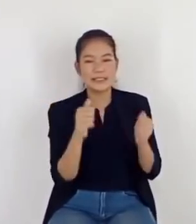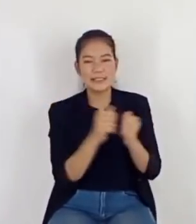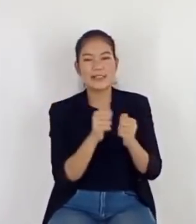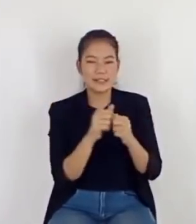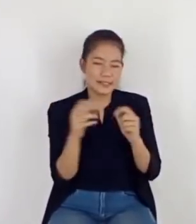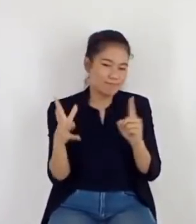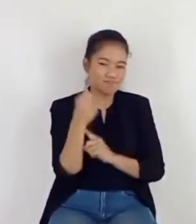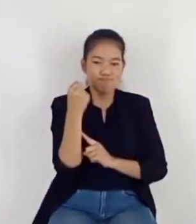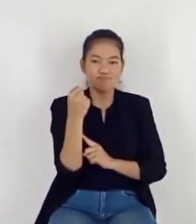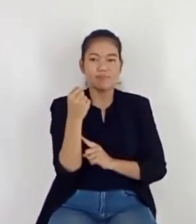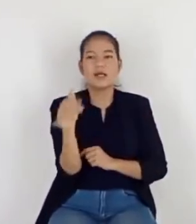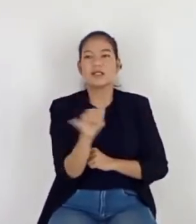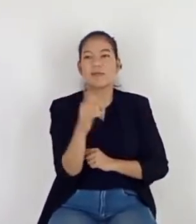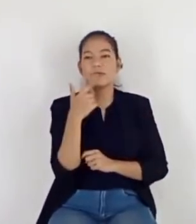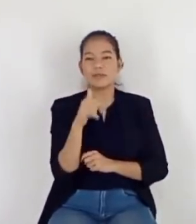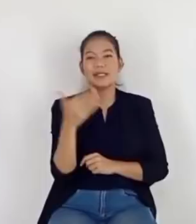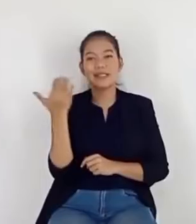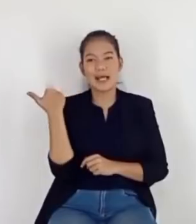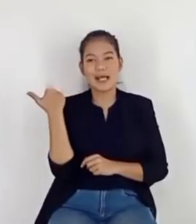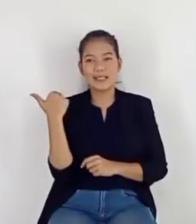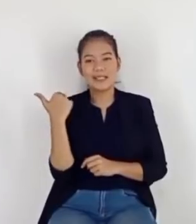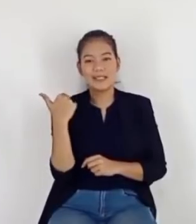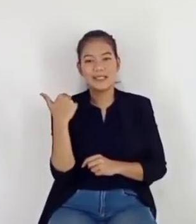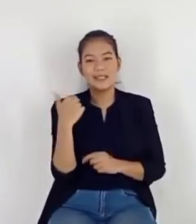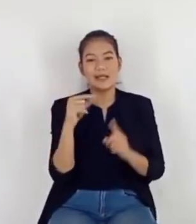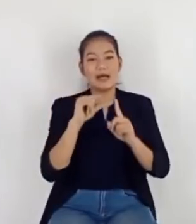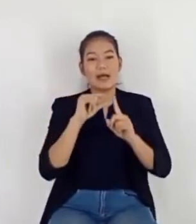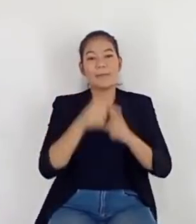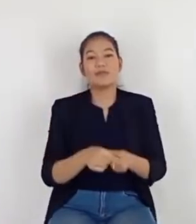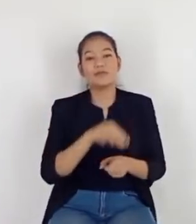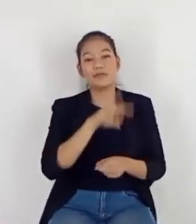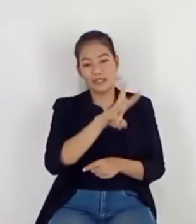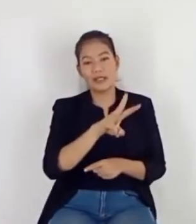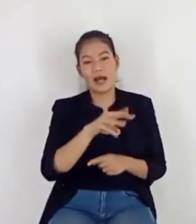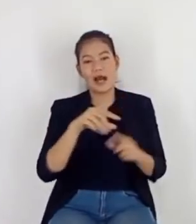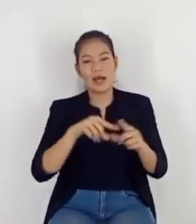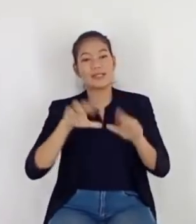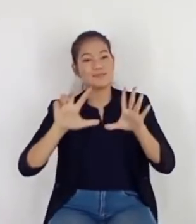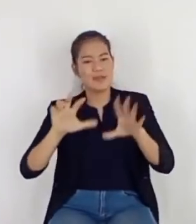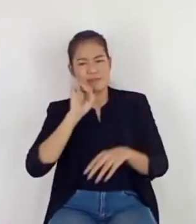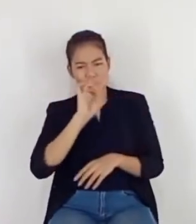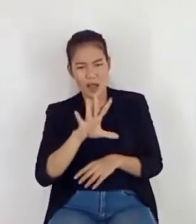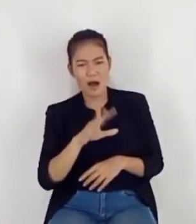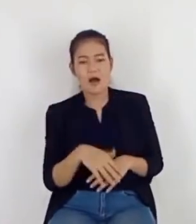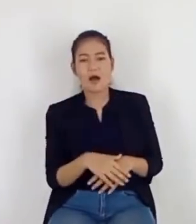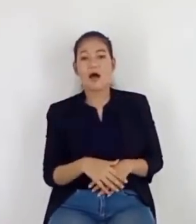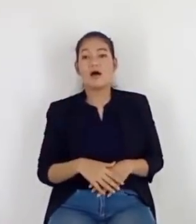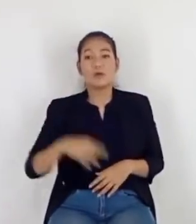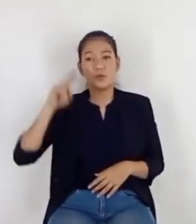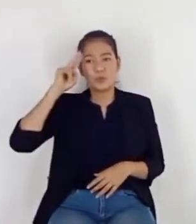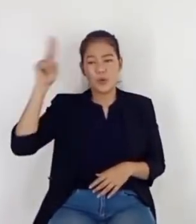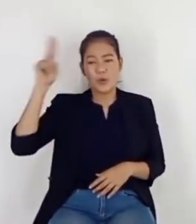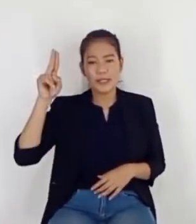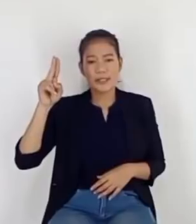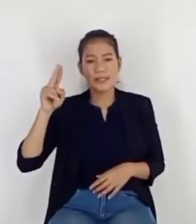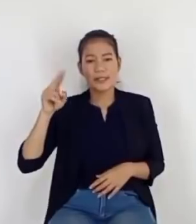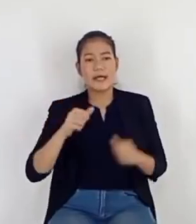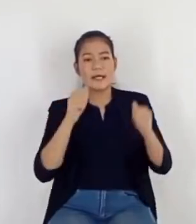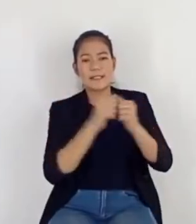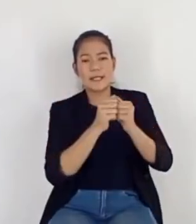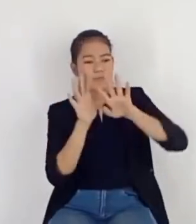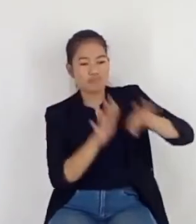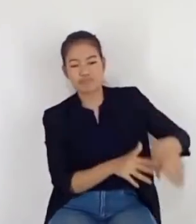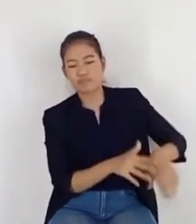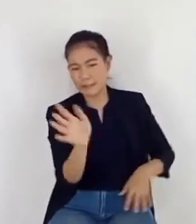janjinya. Seperti yang dikatakan dalam 2 Petrus pasal 3 ayat 9. Tuhan tidak lalai menepati